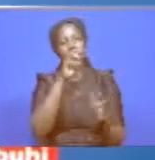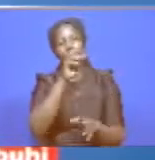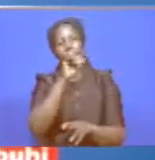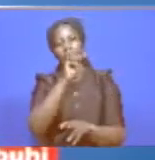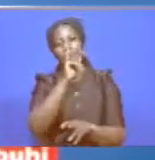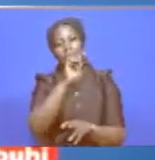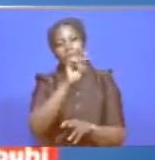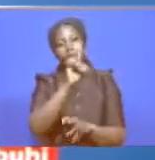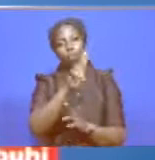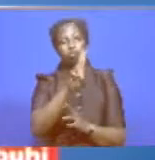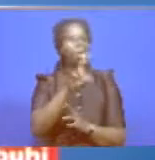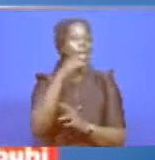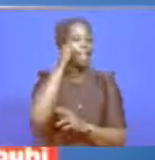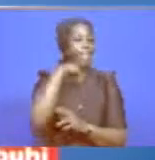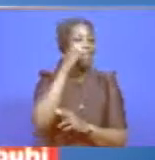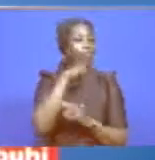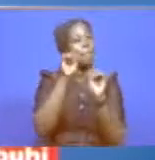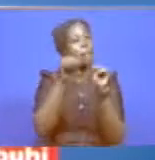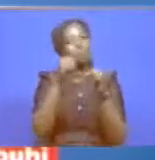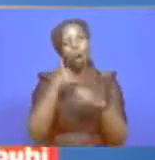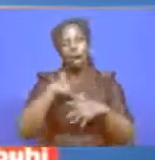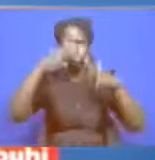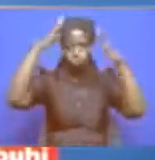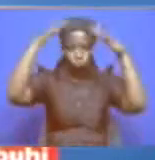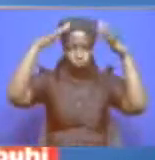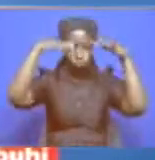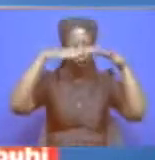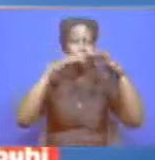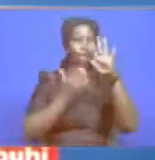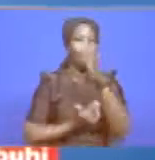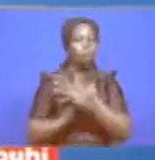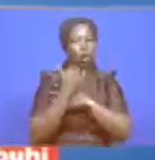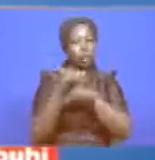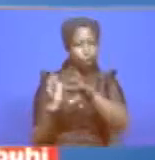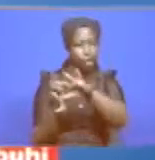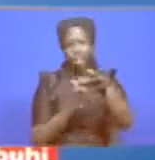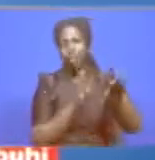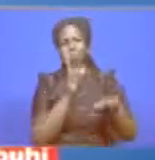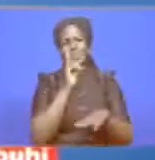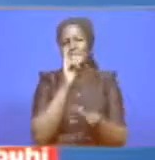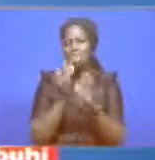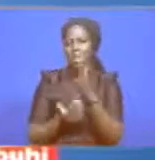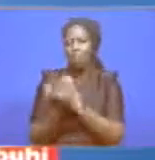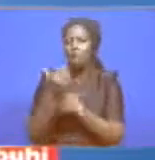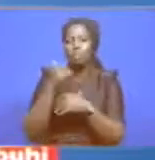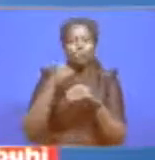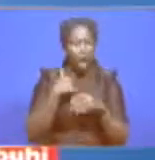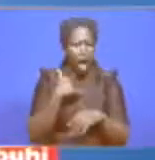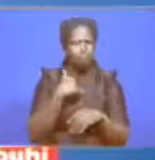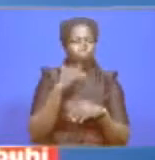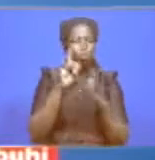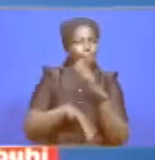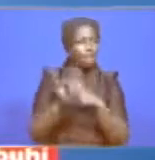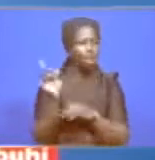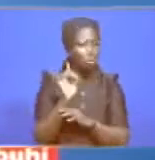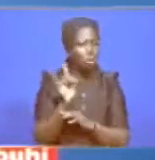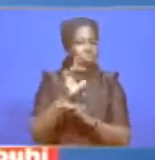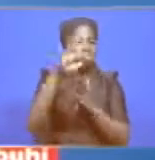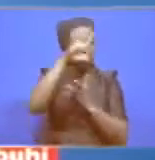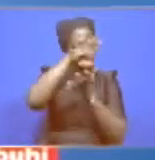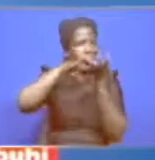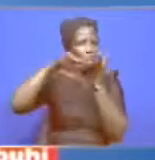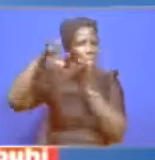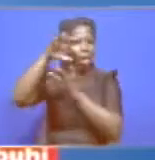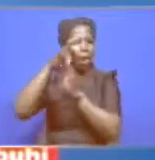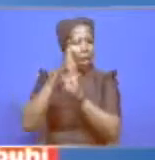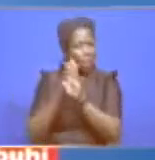kuna uwezekano wa manyunyu ya mvua nyakati za asubuhi. Hapa Nairobi tutaanza siku kwa hali ya mawingu kuashiria kwamba kutakuwa pia na hali ya